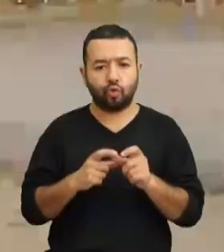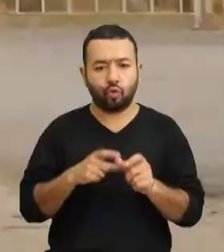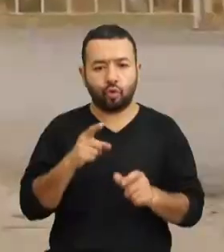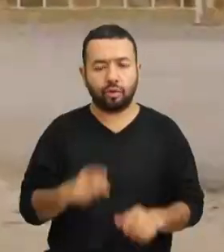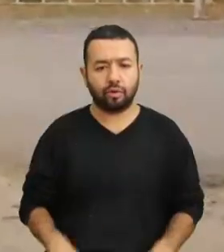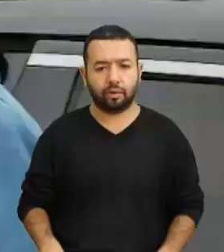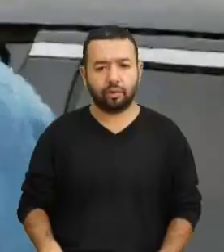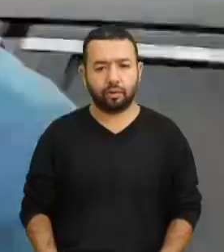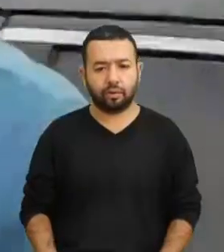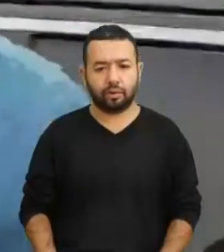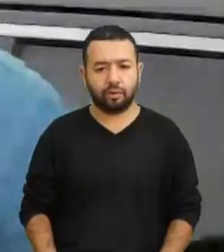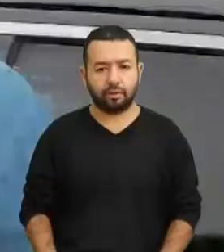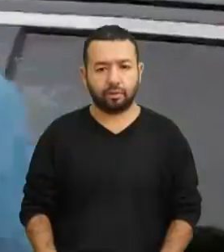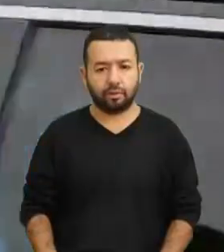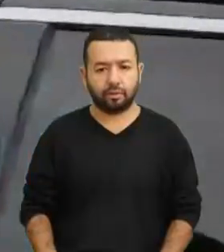Ha.